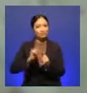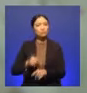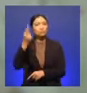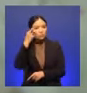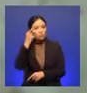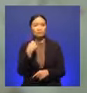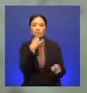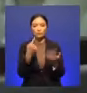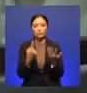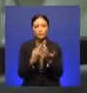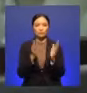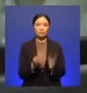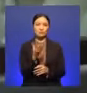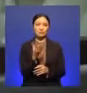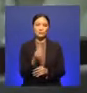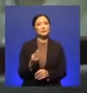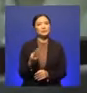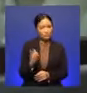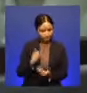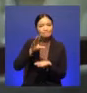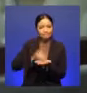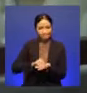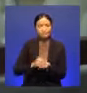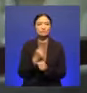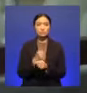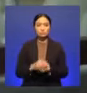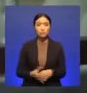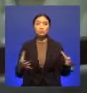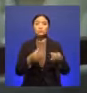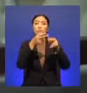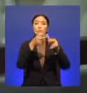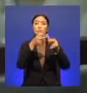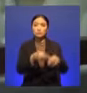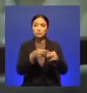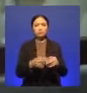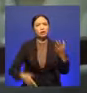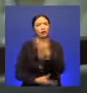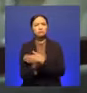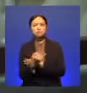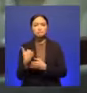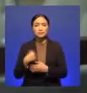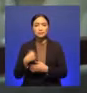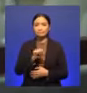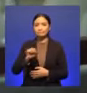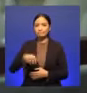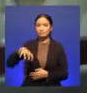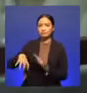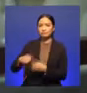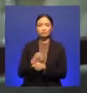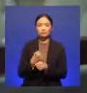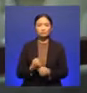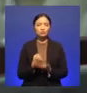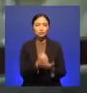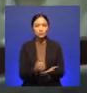ะนั้น อย่างที่ว่าครับในกลุ่มจำเพาะบางกลุ่มเนี่ยที่มีความด้อยโอกาสสูงเนี่ยสสเองในการสร้างสุขภ